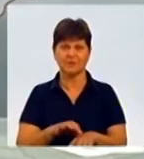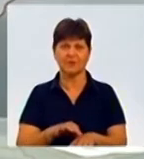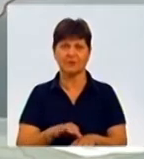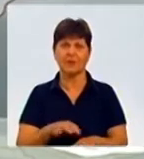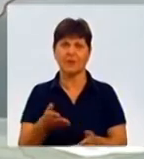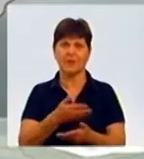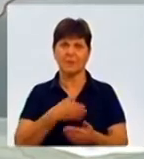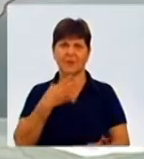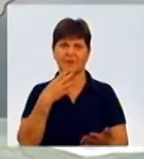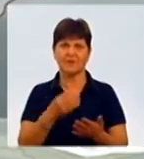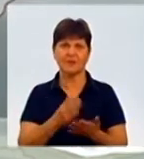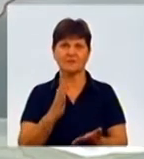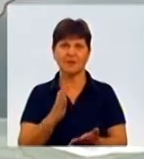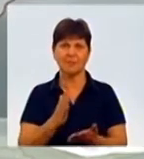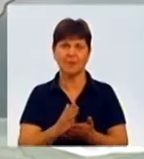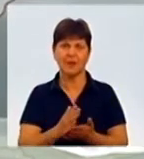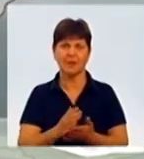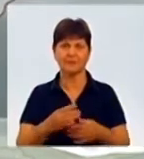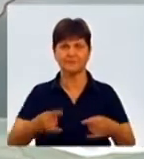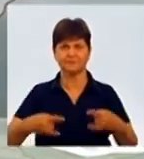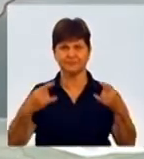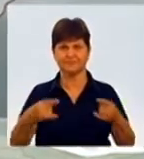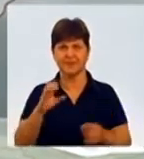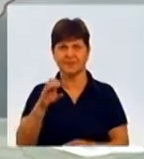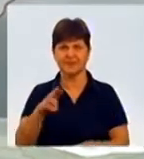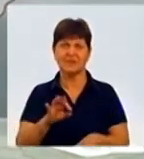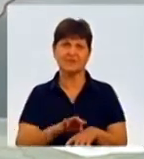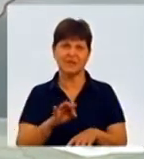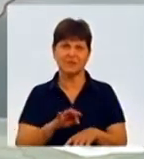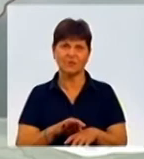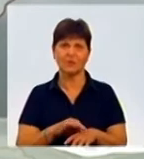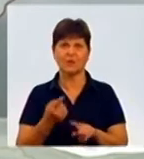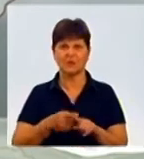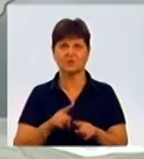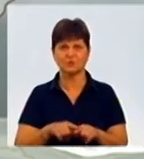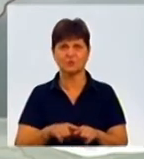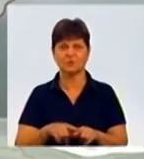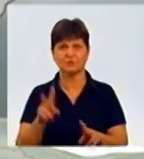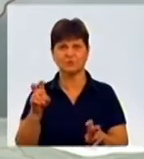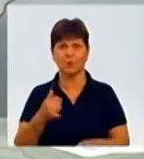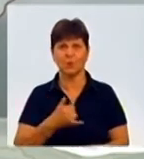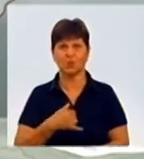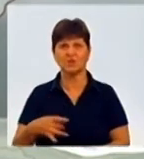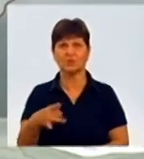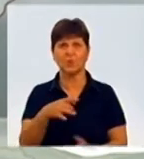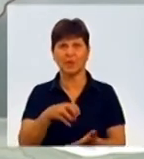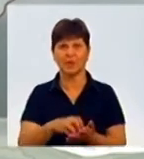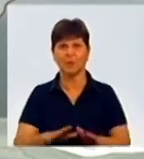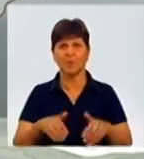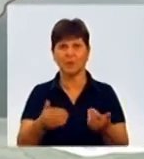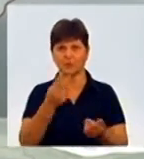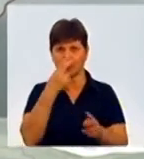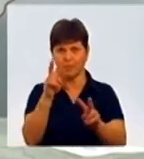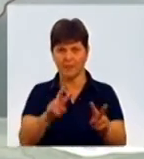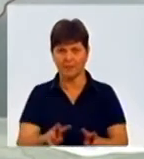маємо невелику відеозамальовку із статистикою захворювання на цю недугу, власне, у нашому регіоні. Пропоную переглянути, а